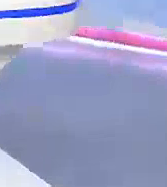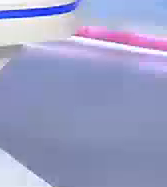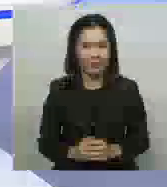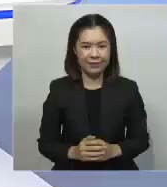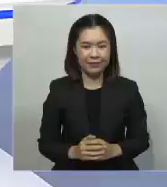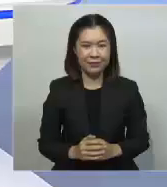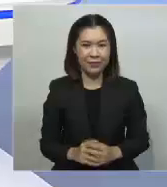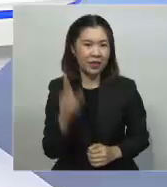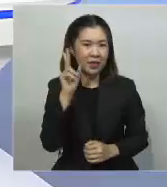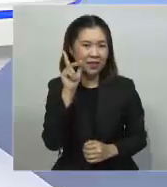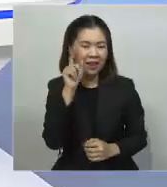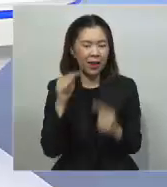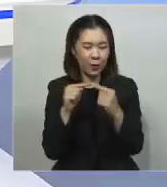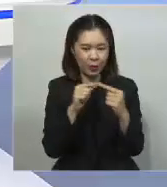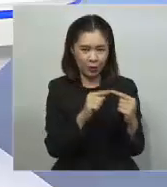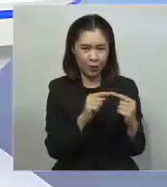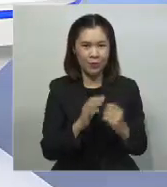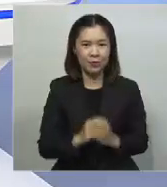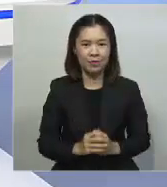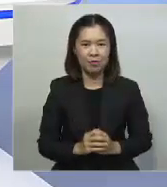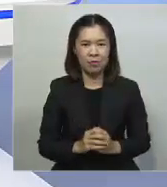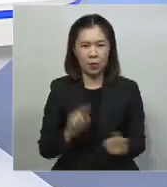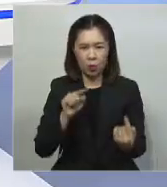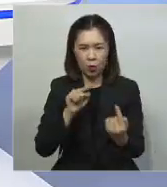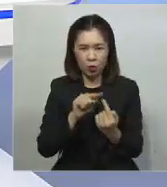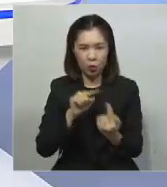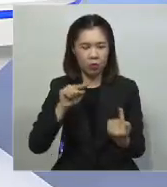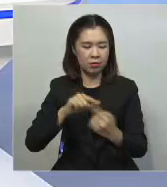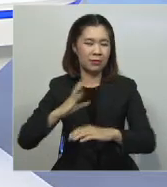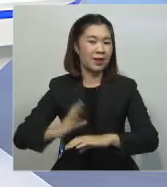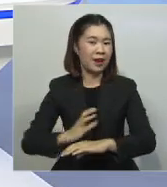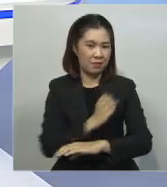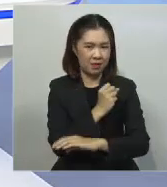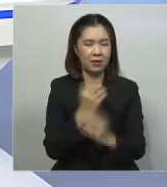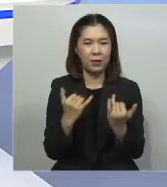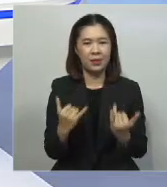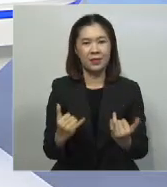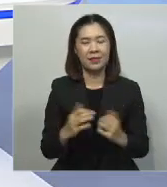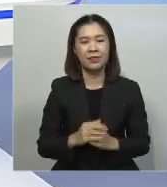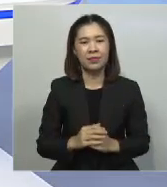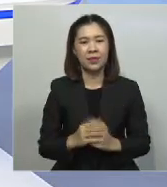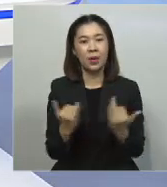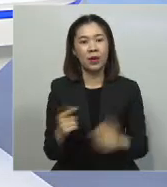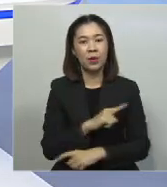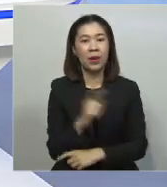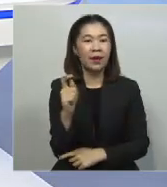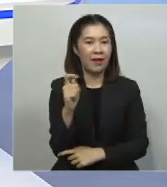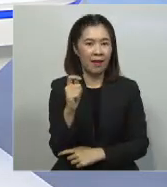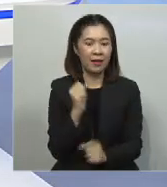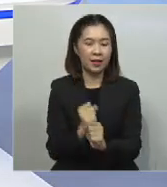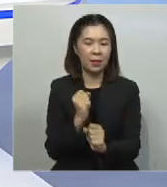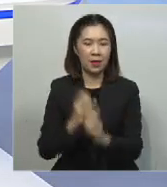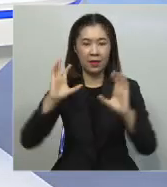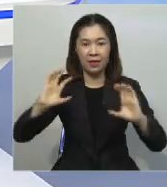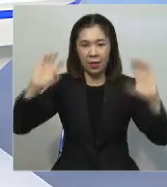ลับมาติดตามข่าวเที่ยง NVT นะคะเริ่มกันที่ประเด็นร้อนทางการเมืองในวันนี้กันก่อนนะคะแน่นอนวันนี้วันอังคารที่ทำเนียบรัฐบ